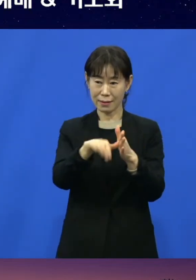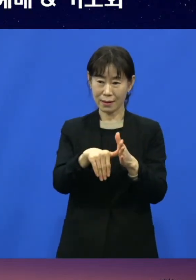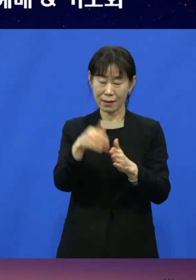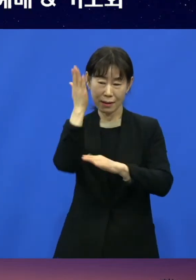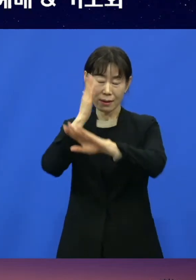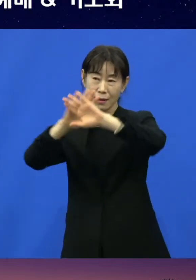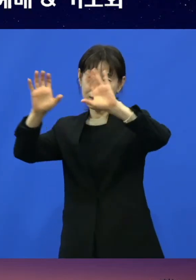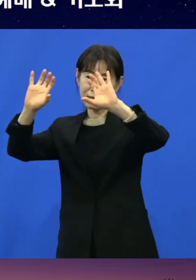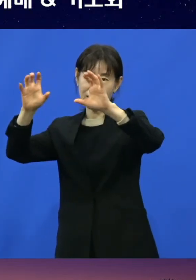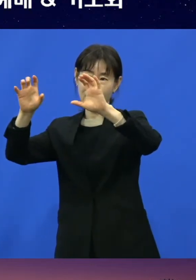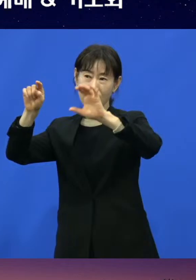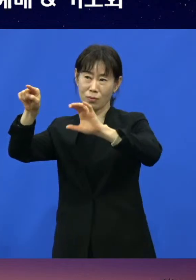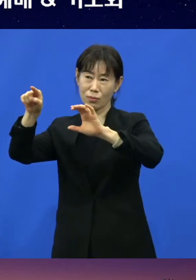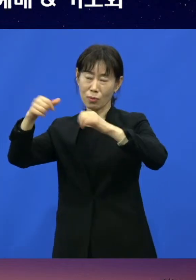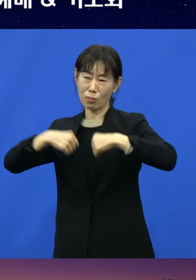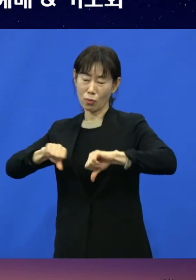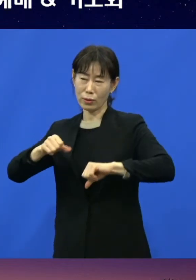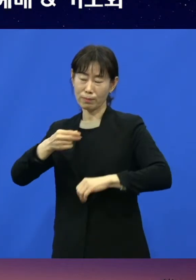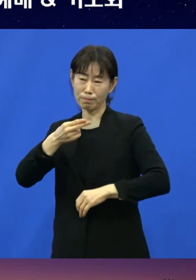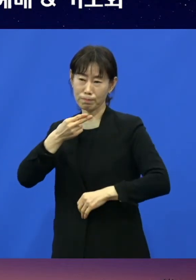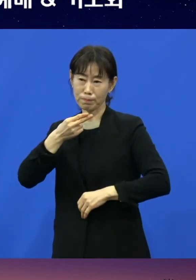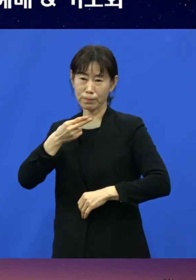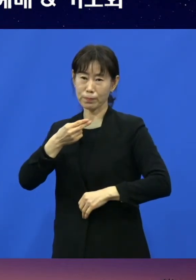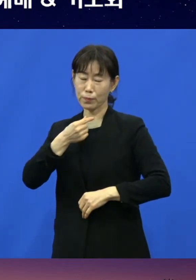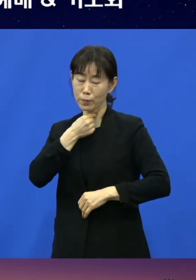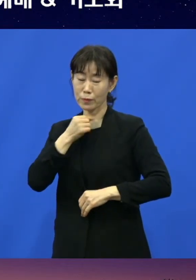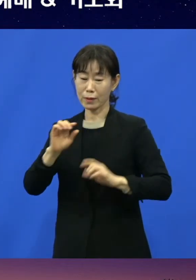않은 거예요. 이중 플레이를 하는 거예요.